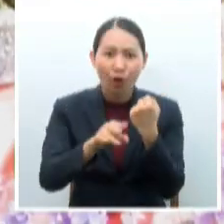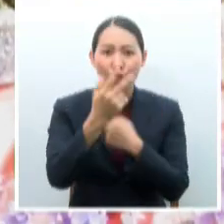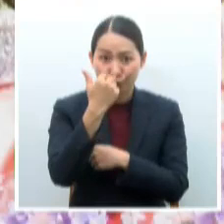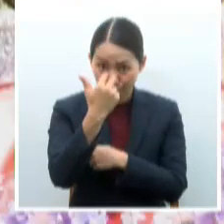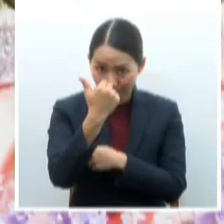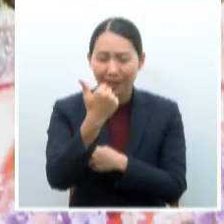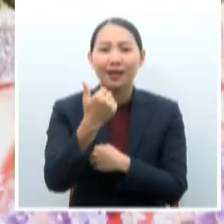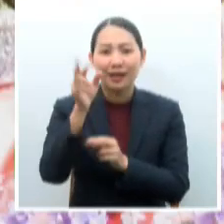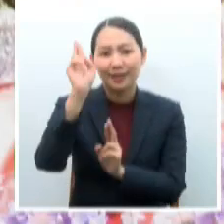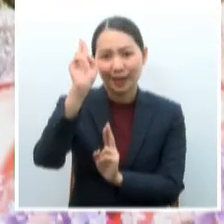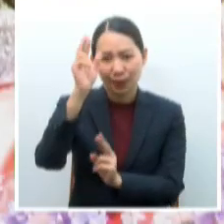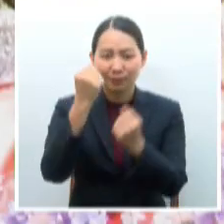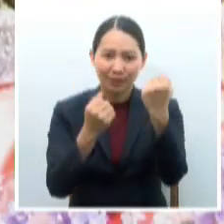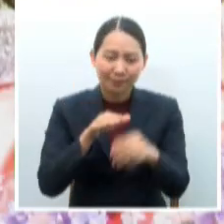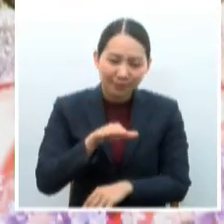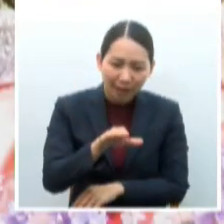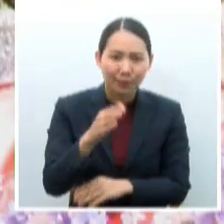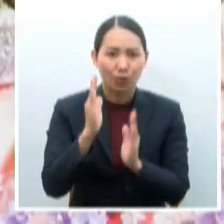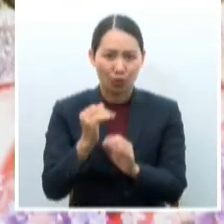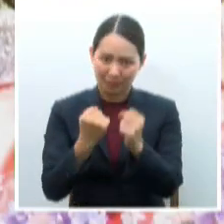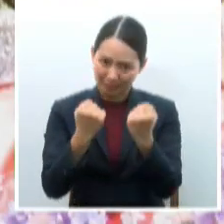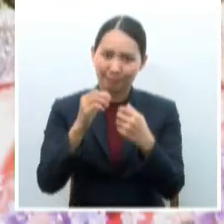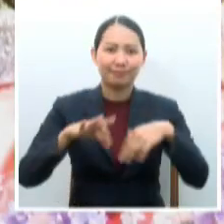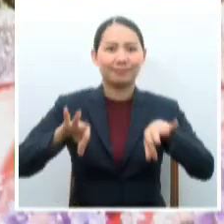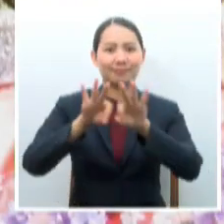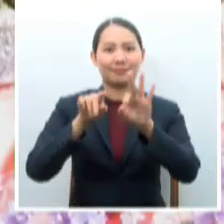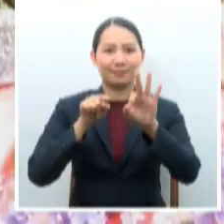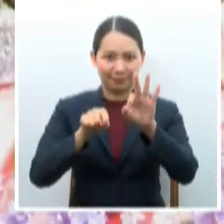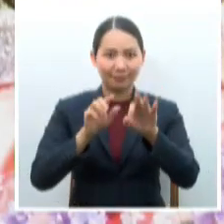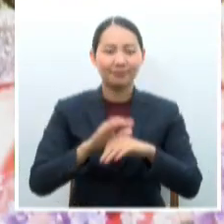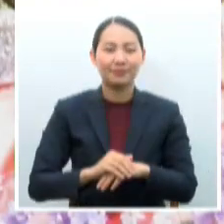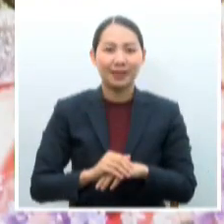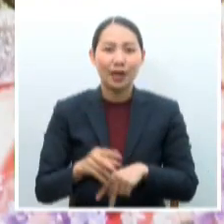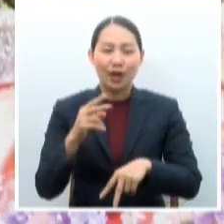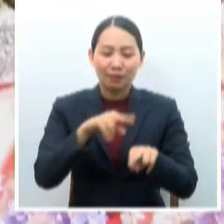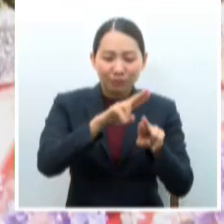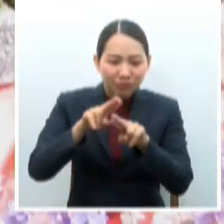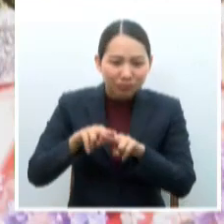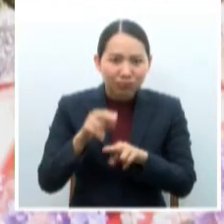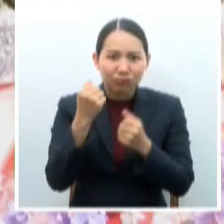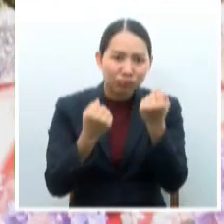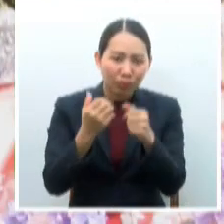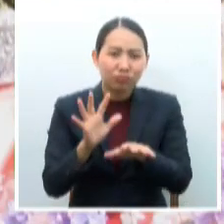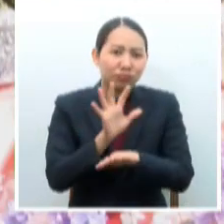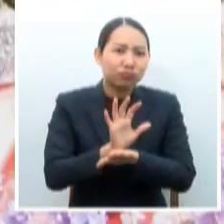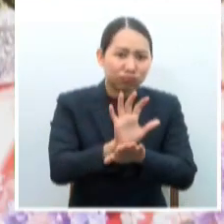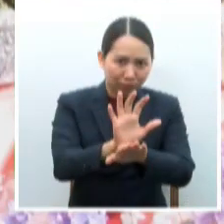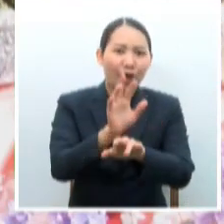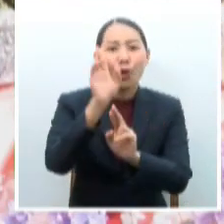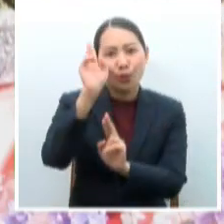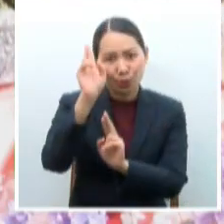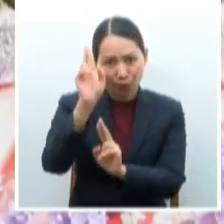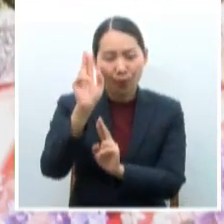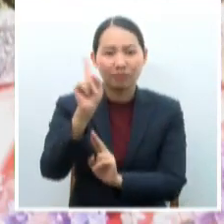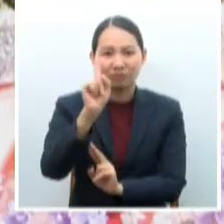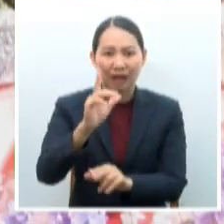องคนขับรถดูแลเรื่องของทุกคนที่โดยสารก็ให้ใช้ความระมัดระวังนะครับเวลาขับก็ต้องไม่ดื่ม